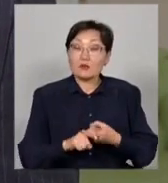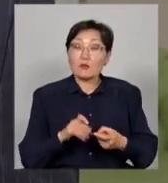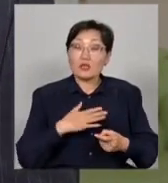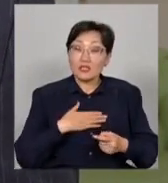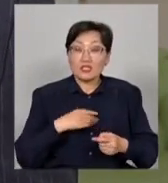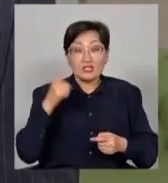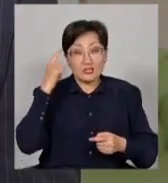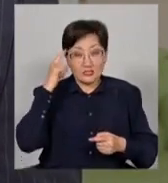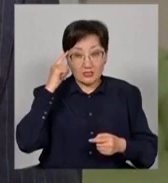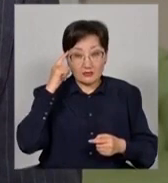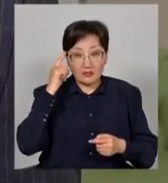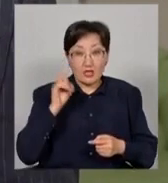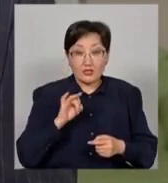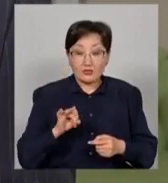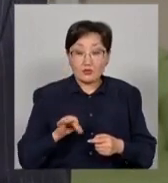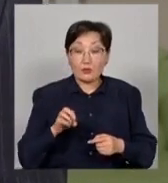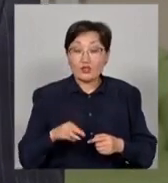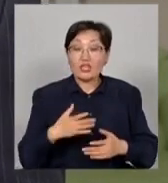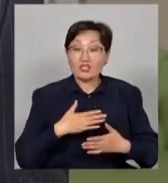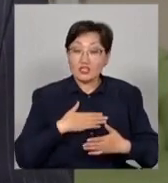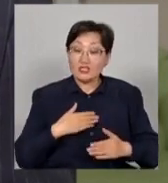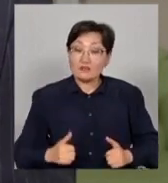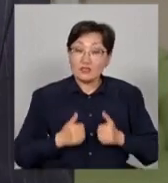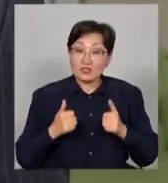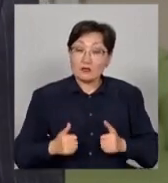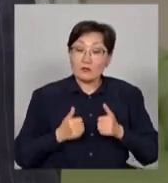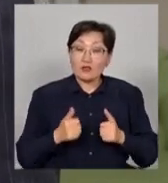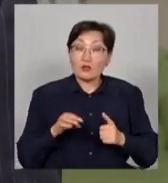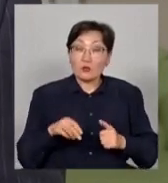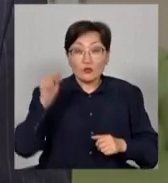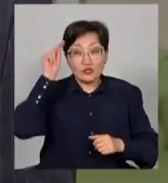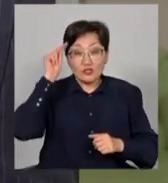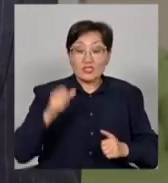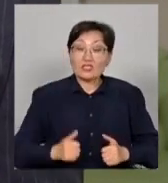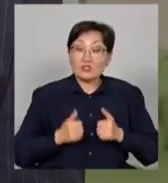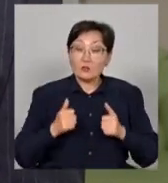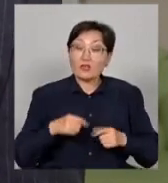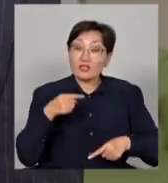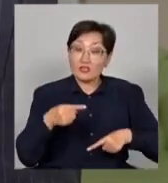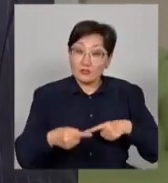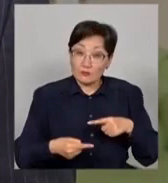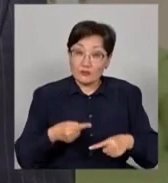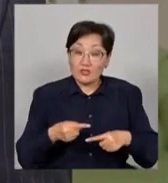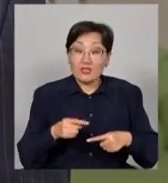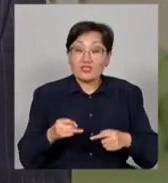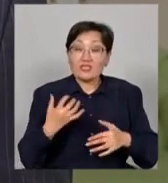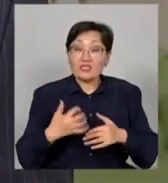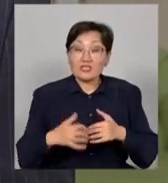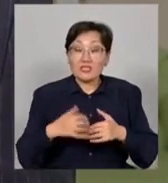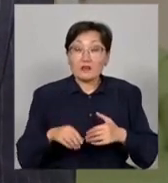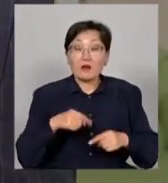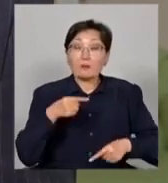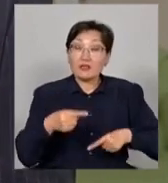нашей сознательности, от нашего стремления, учиться подрастающего поколения и среднего